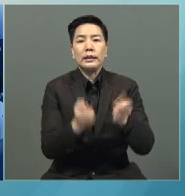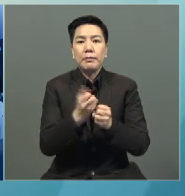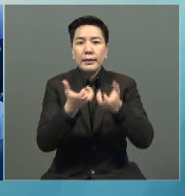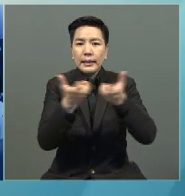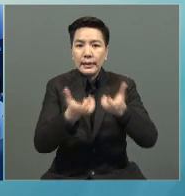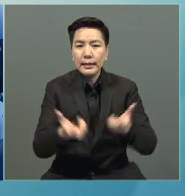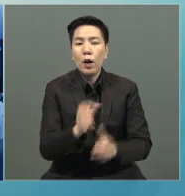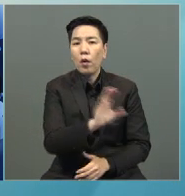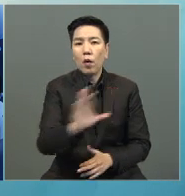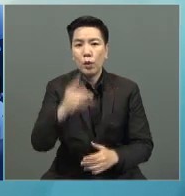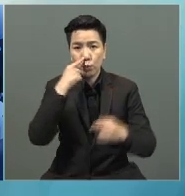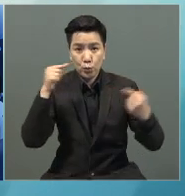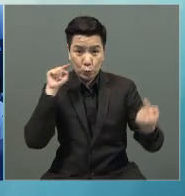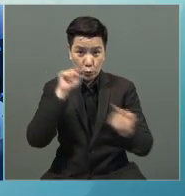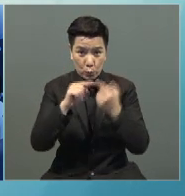ขี้เกียจออกไปซึ่งตรงนี้ต้องเป็นภาพกล้องกว้างเอาไว้เพื่อให้มาตรการของแต่ละจังหวัดได้มีโอกาสที่จะปรับเข้มขึ้นอะไรต่างๆได้นะครับ